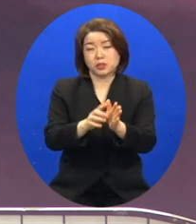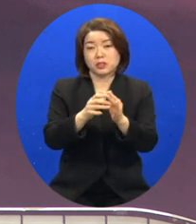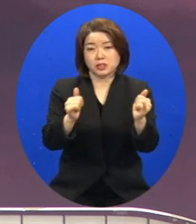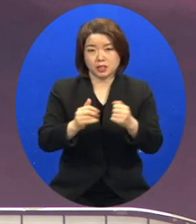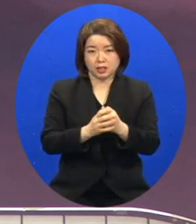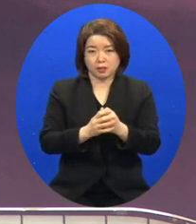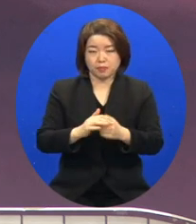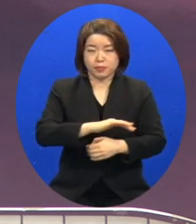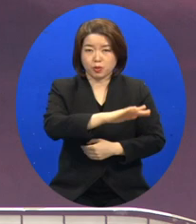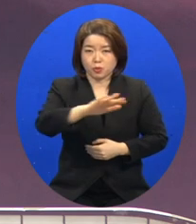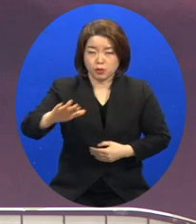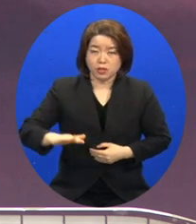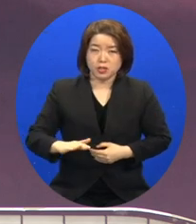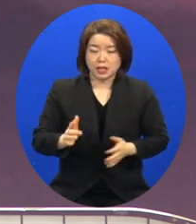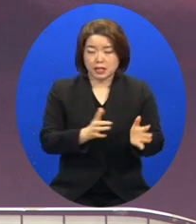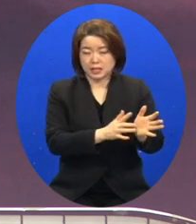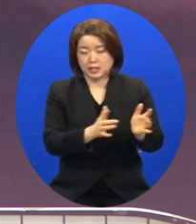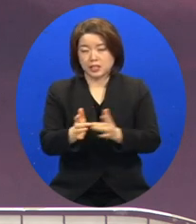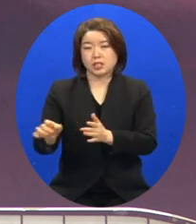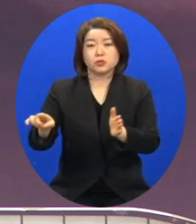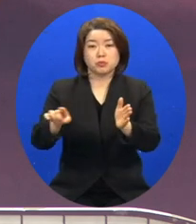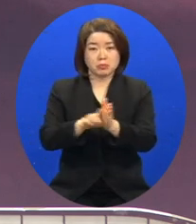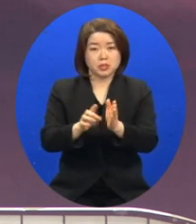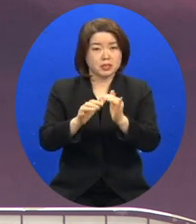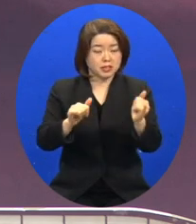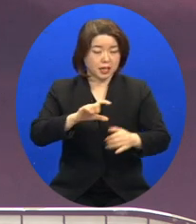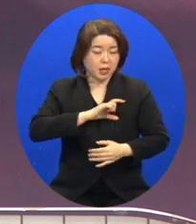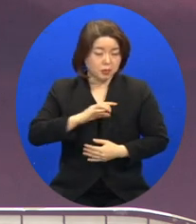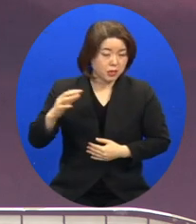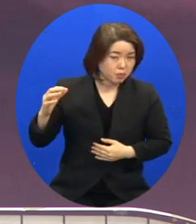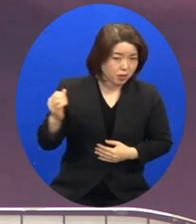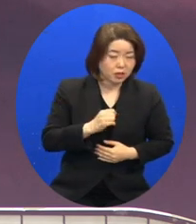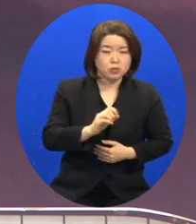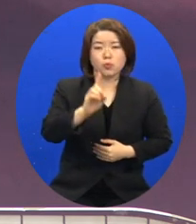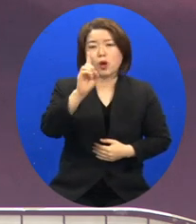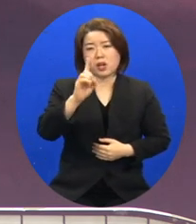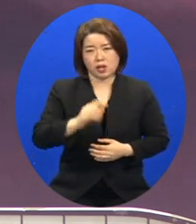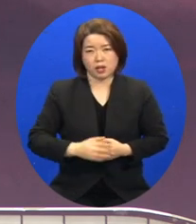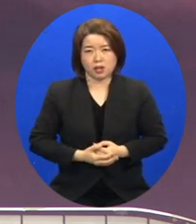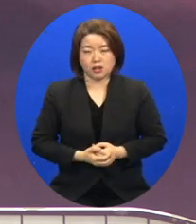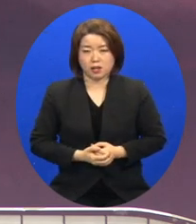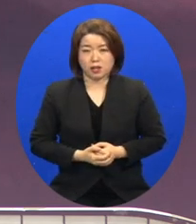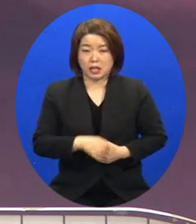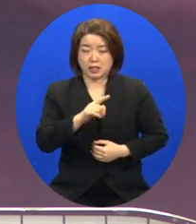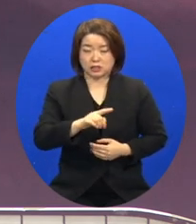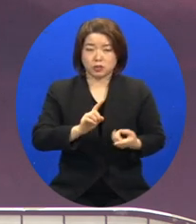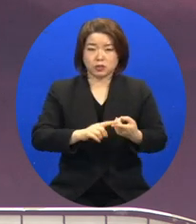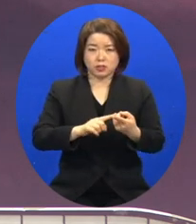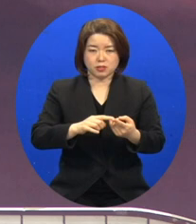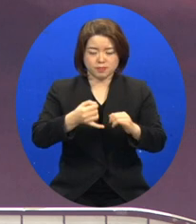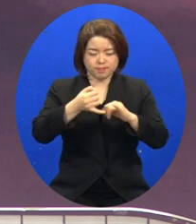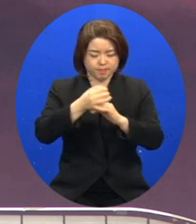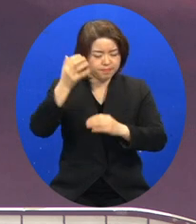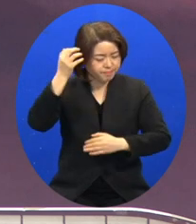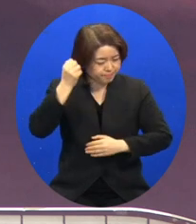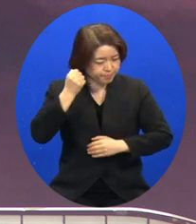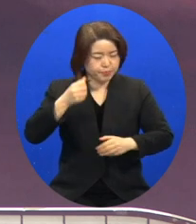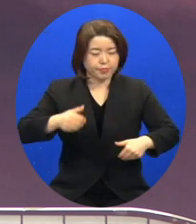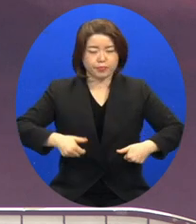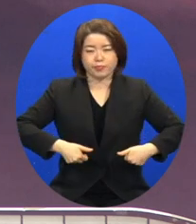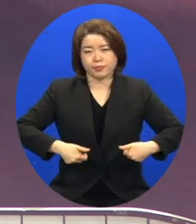우리는 사실 다 예수 믿는 사람의 란 이름으로 한 합니다 그 점을 명심해야 합니다